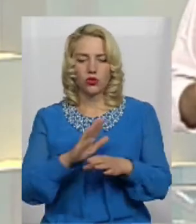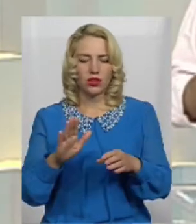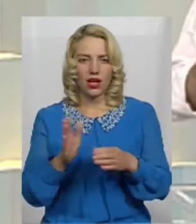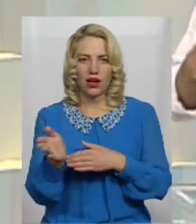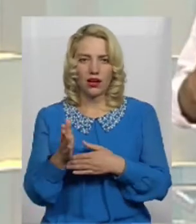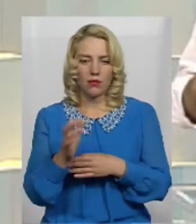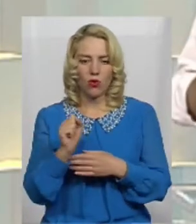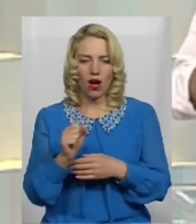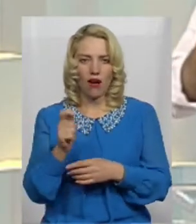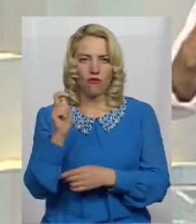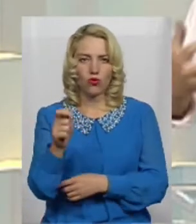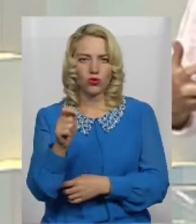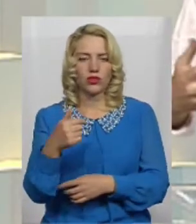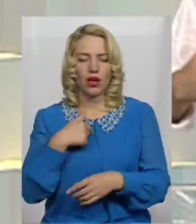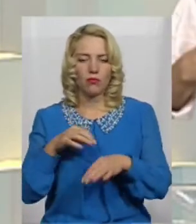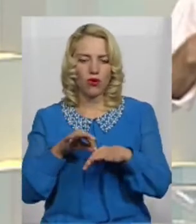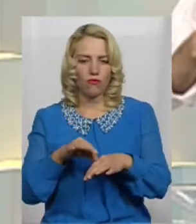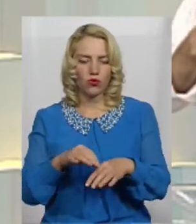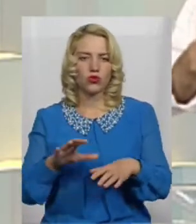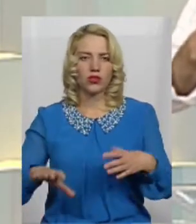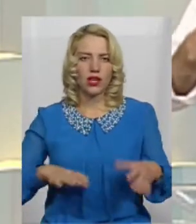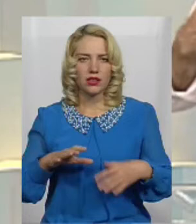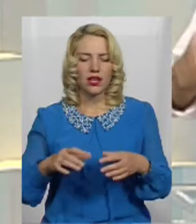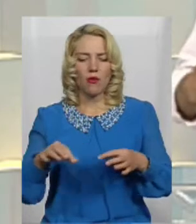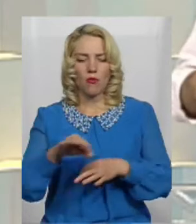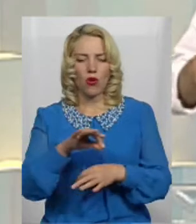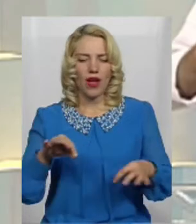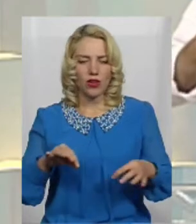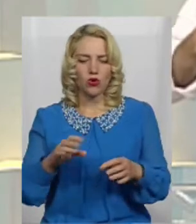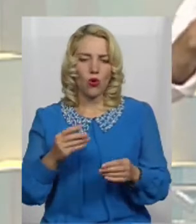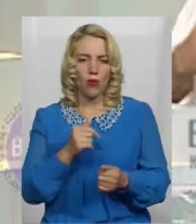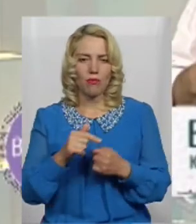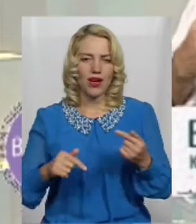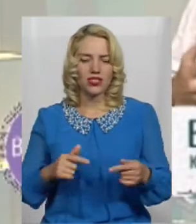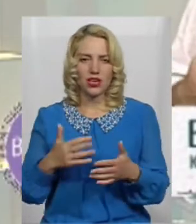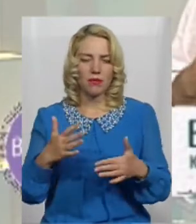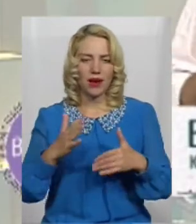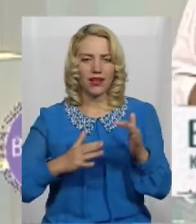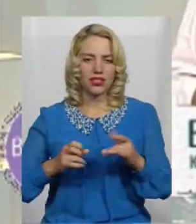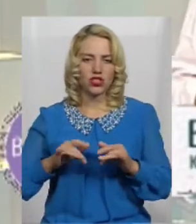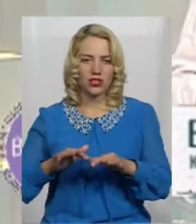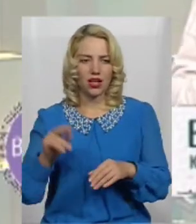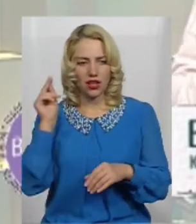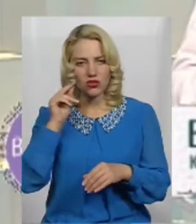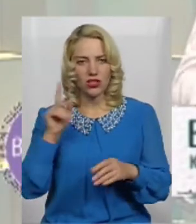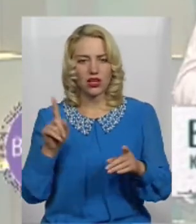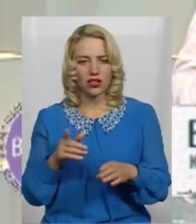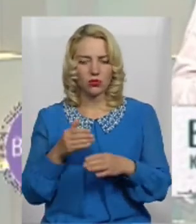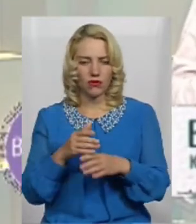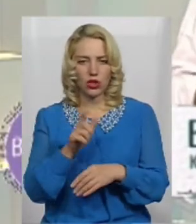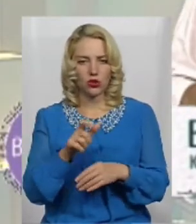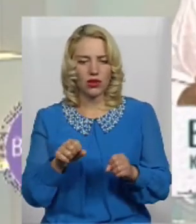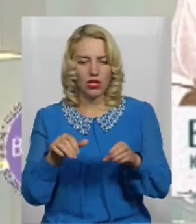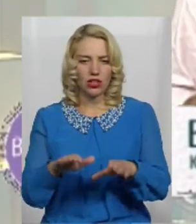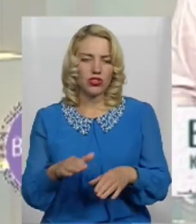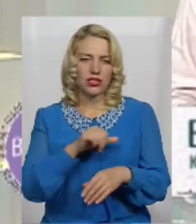Я проводжу тренінги з проєктного менеджменту, з різні дуже практичні навчальні заходи, які допомагають людям самим